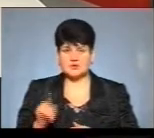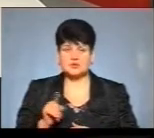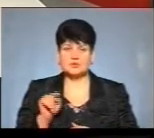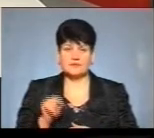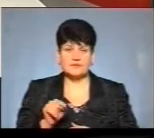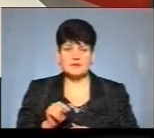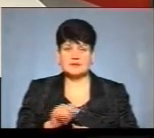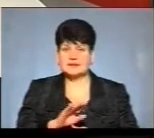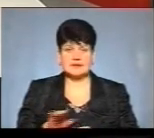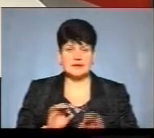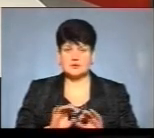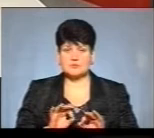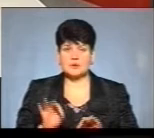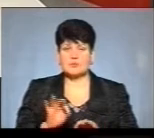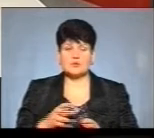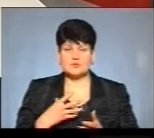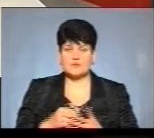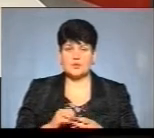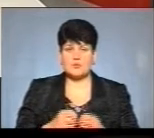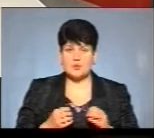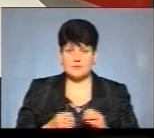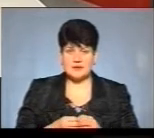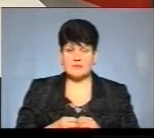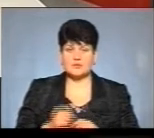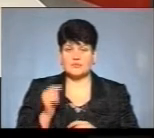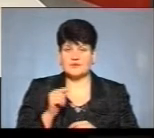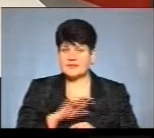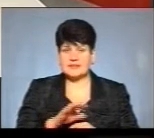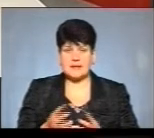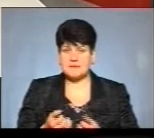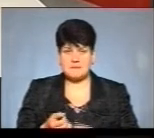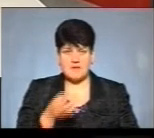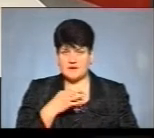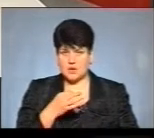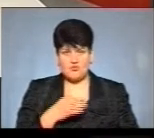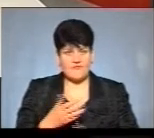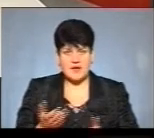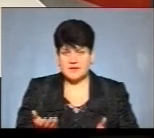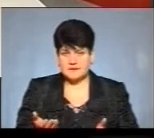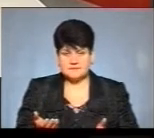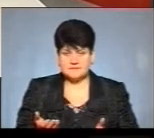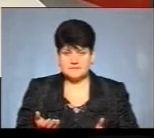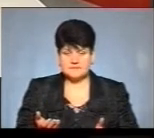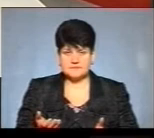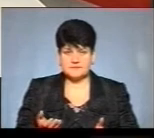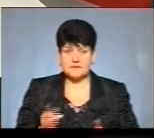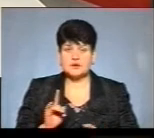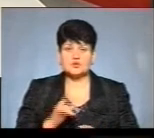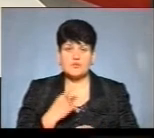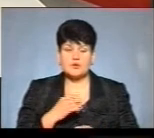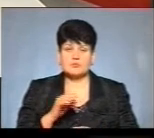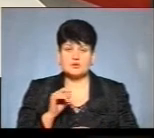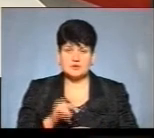не розповів про свою проблему, відповідно, він не приймав лікування, і що говорить про те,